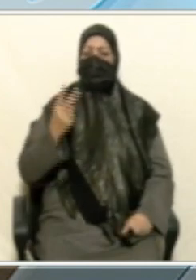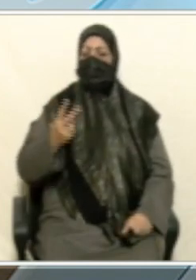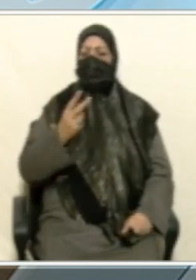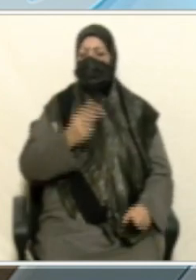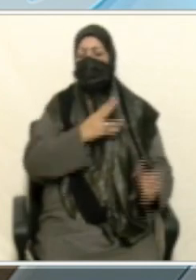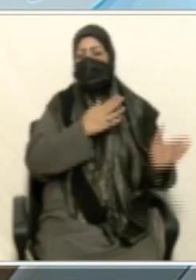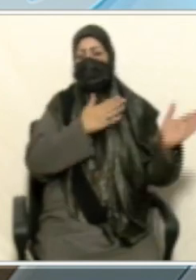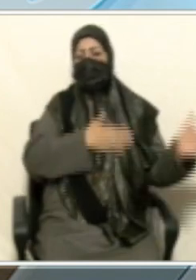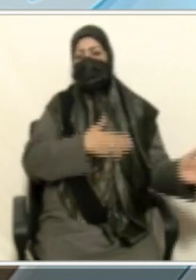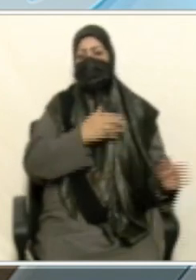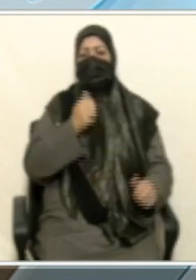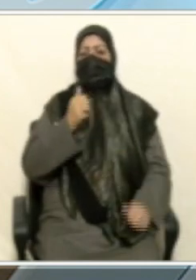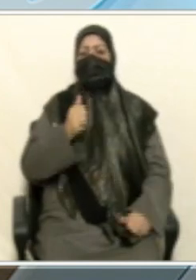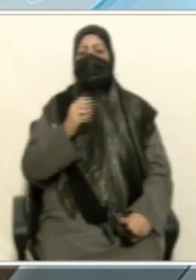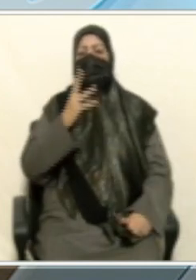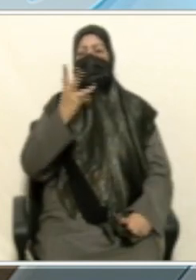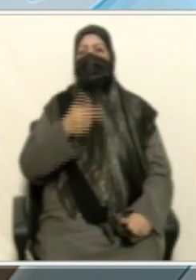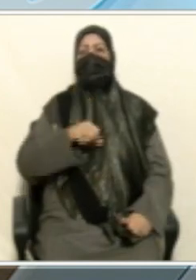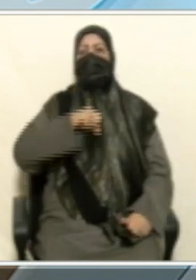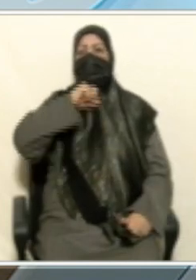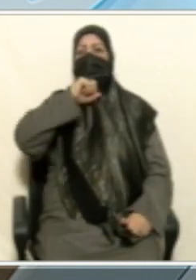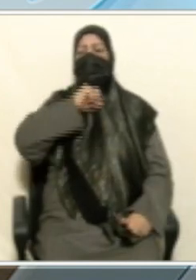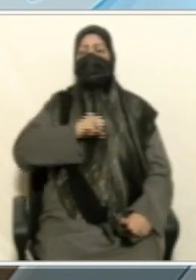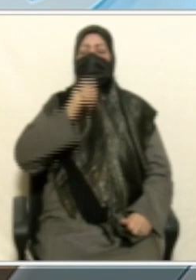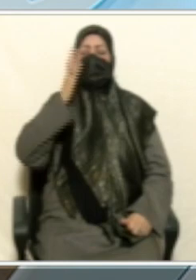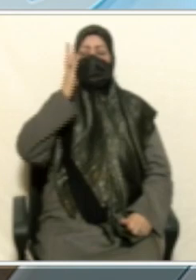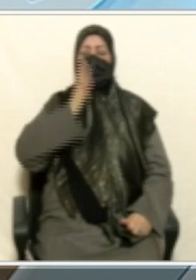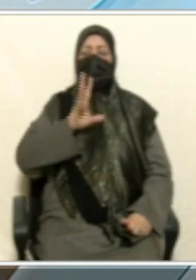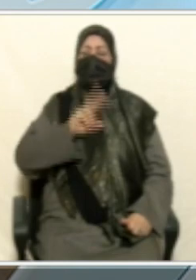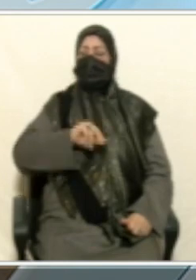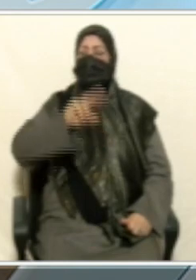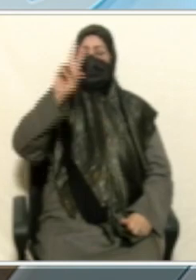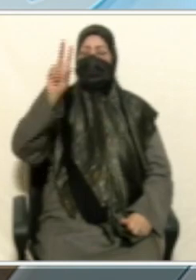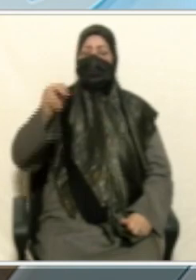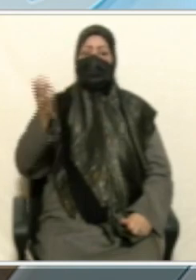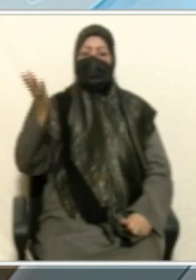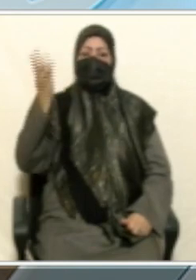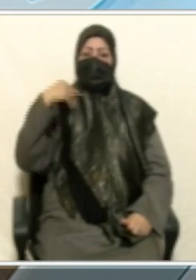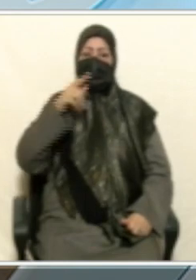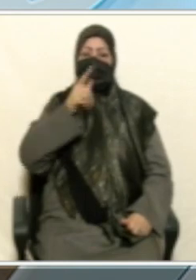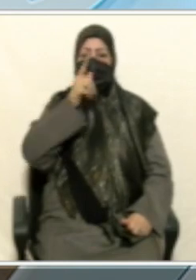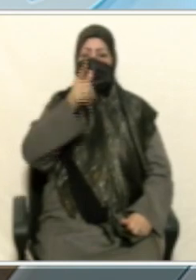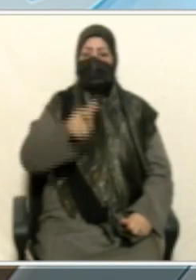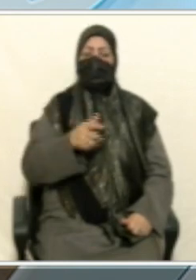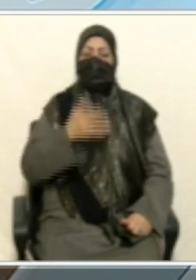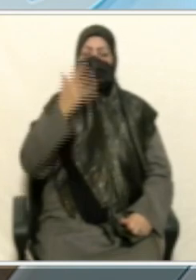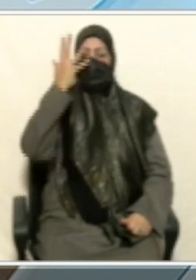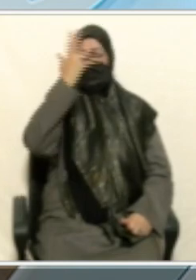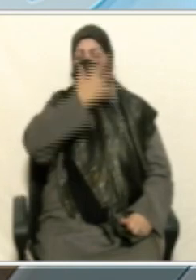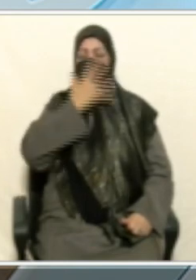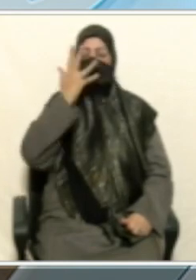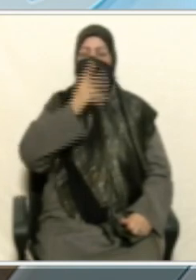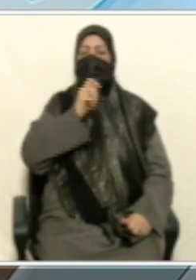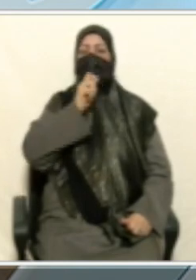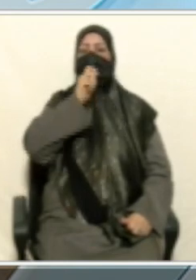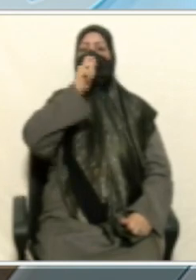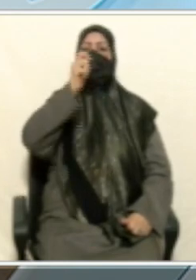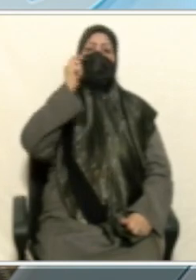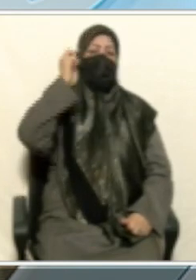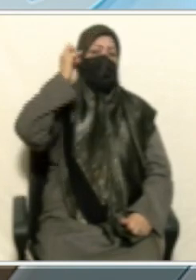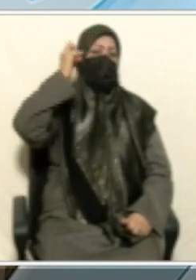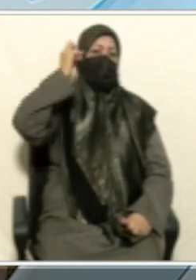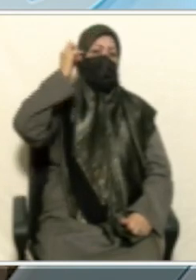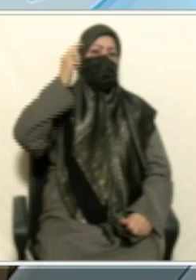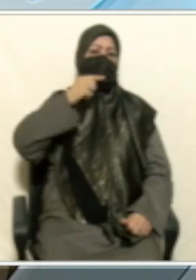صلى الله عليه وسلم، فإنه قال لبلال صلوات ربي وسلامه عليه: يا بلال إني سمعت خفقا عليك في الجنة،